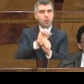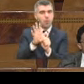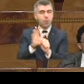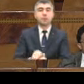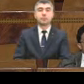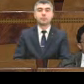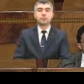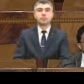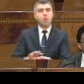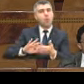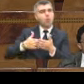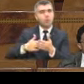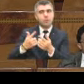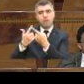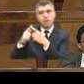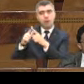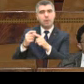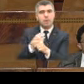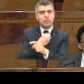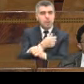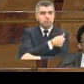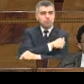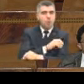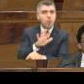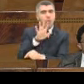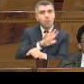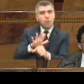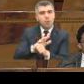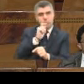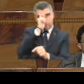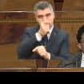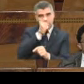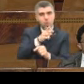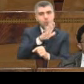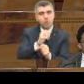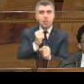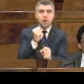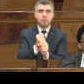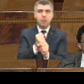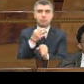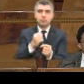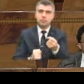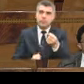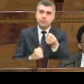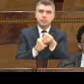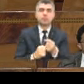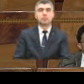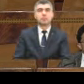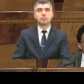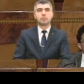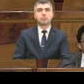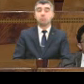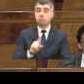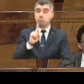كل من موقعه وصفته، تقديرا لهم جميعا عن المجهودات المبذولة. غير أنه أمام ما